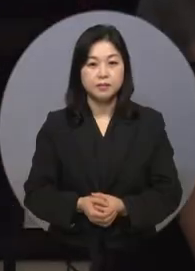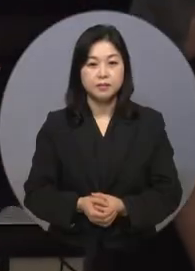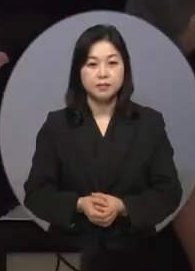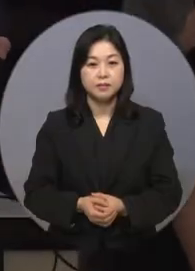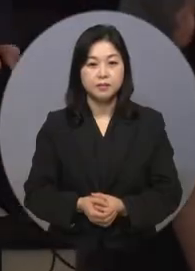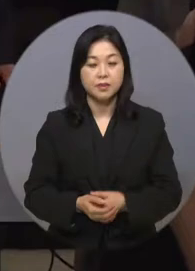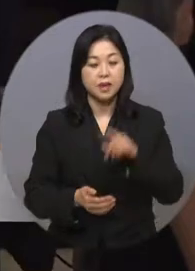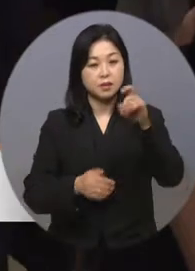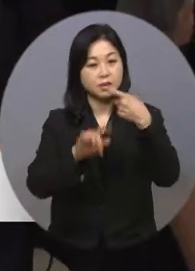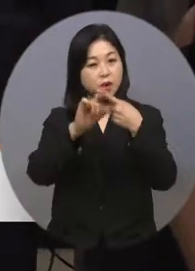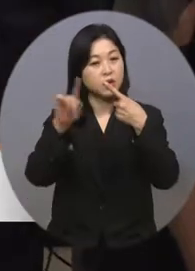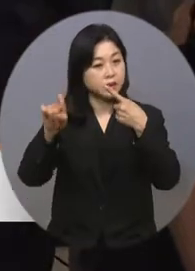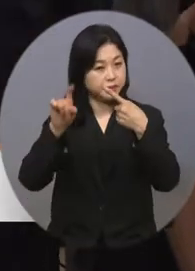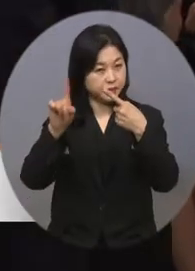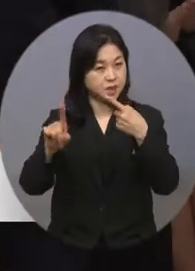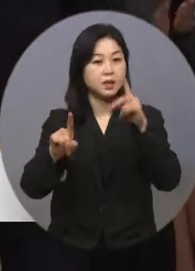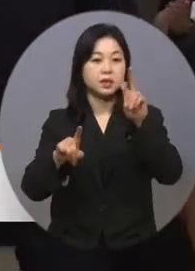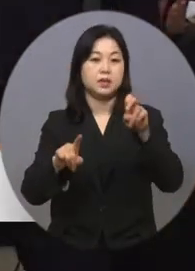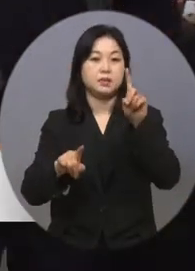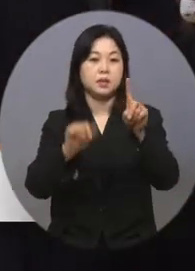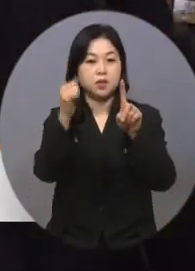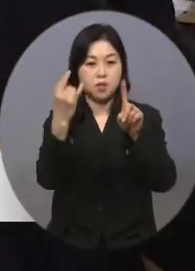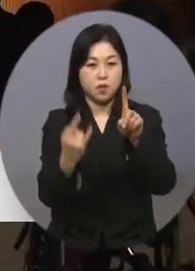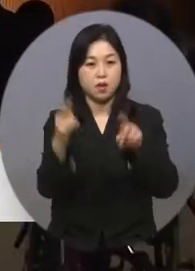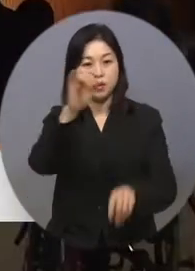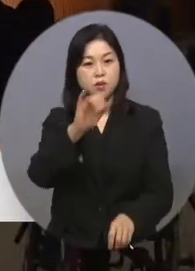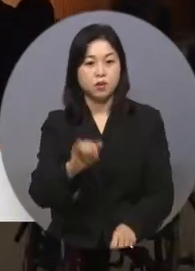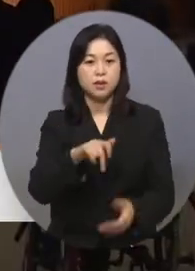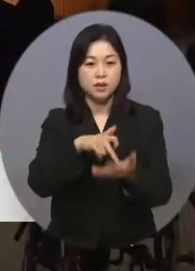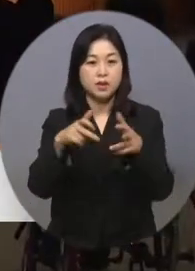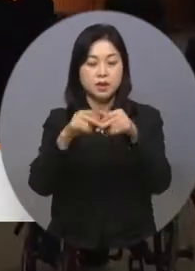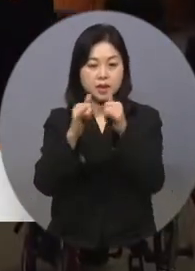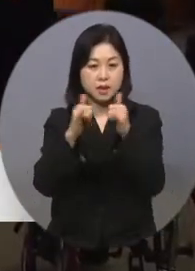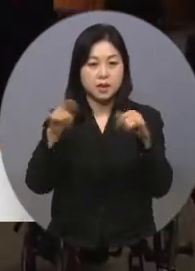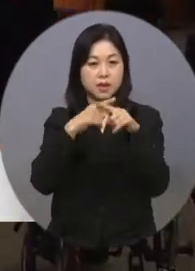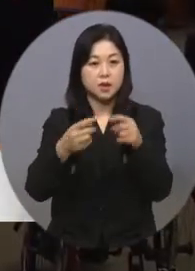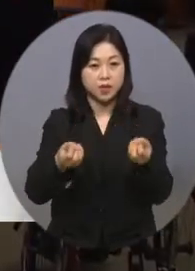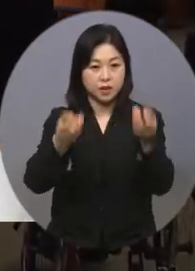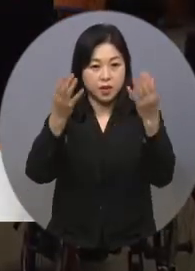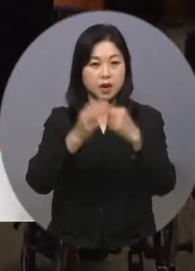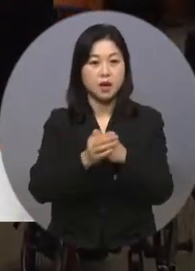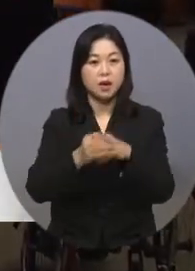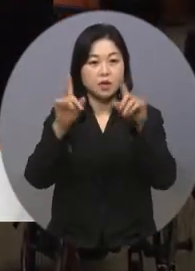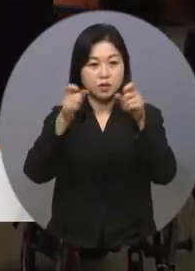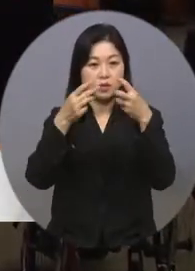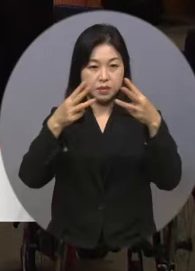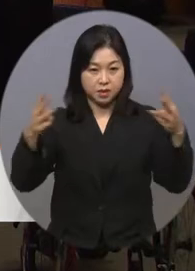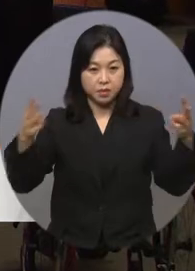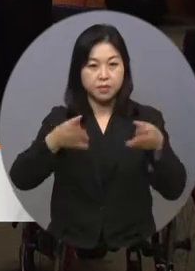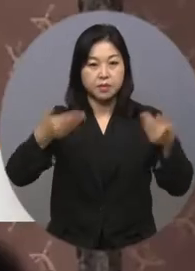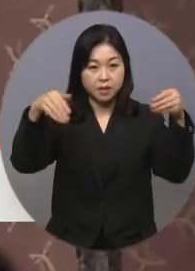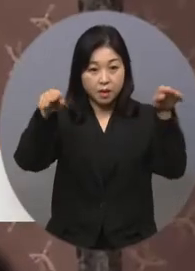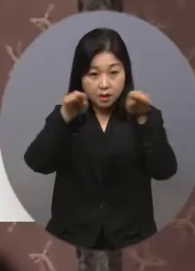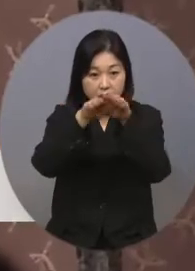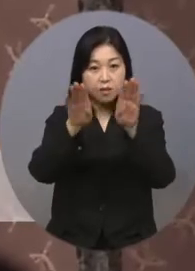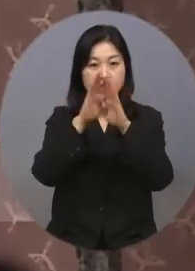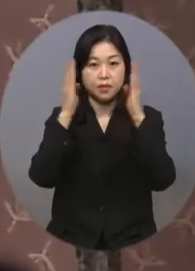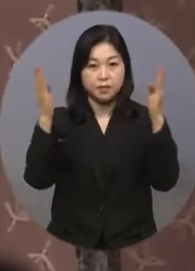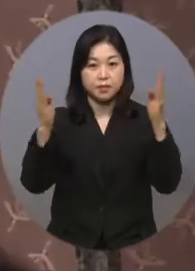지난 11일 제21회 전국 지체장애인 대회가 육상 컨벤션 센터 그랜드 볼룸에서 열렸습니다.